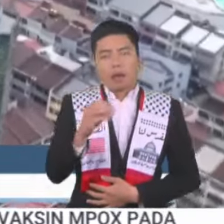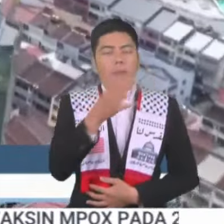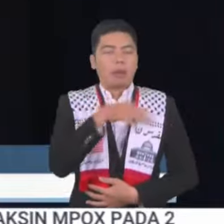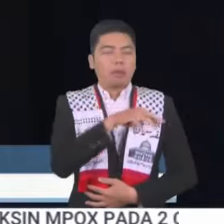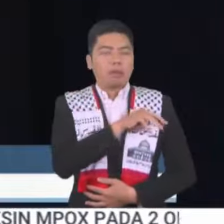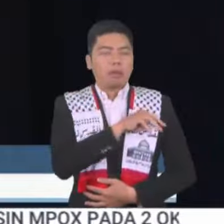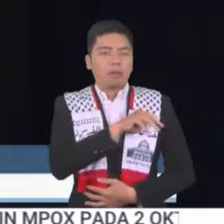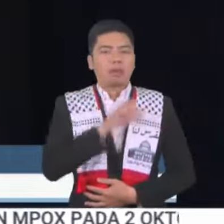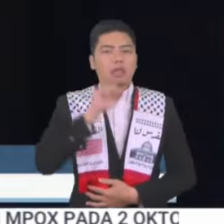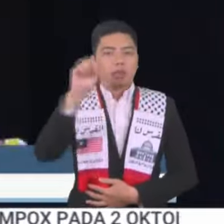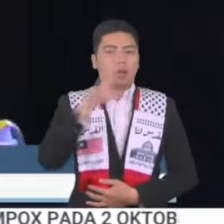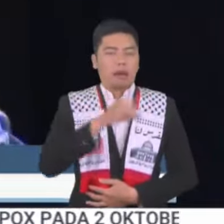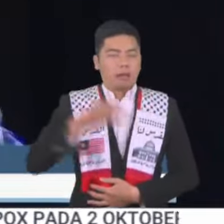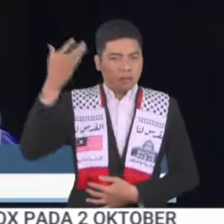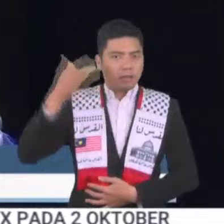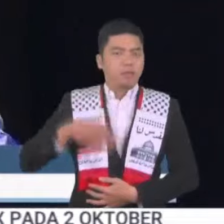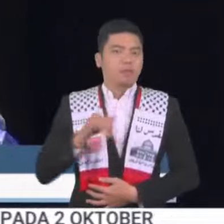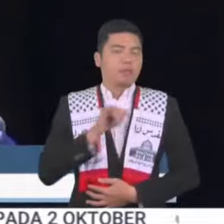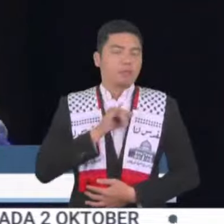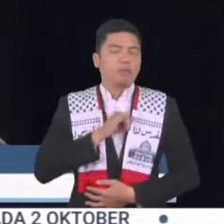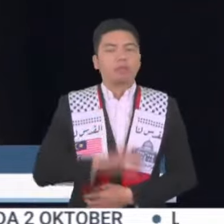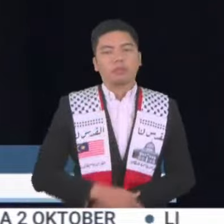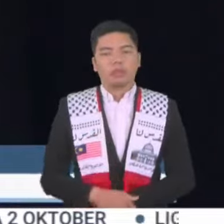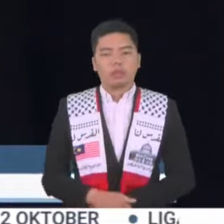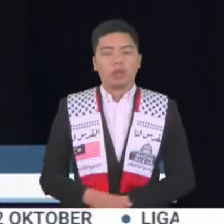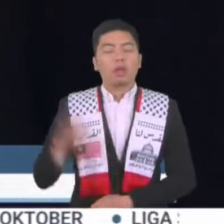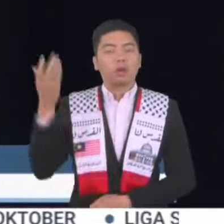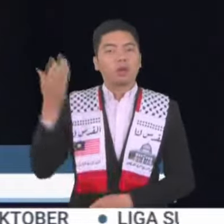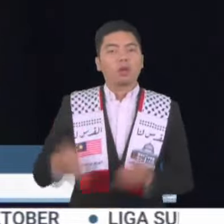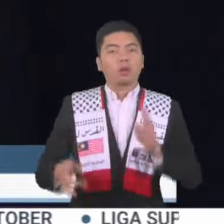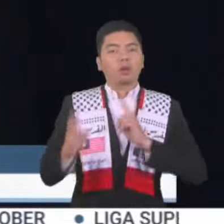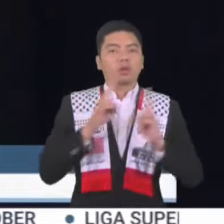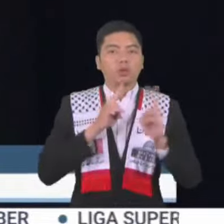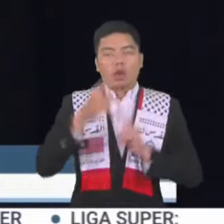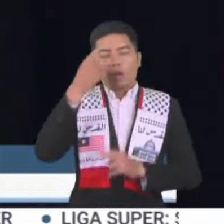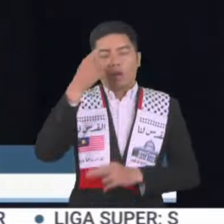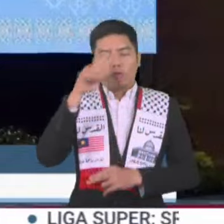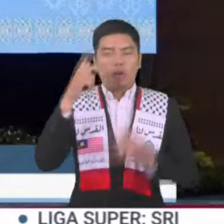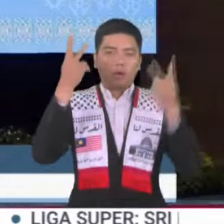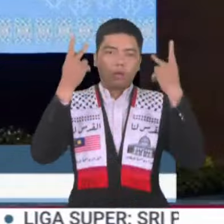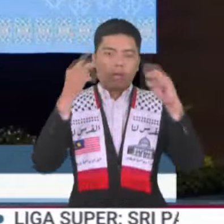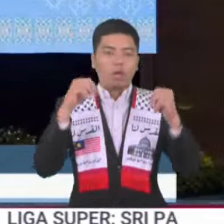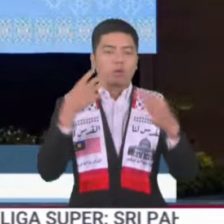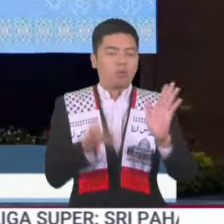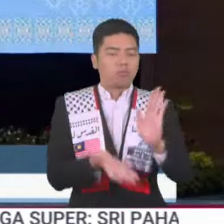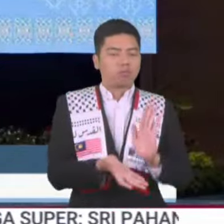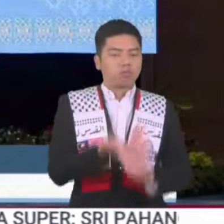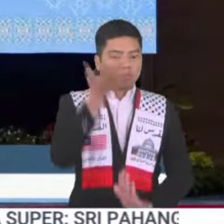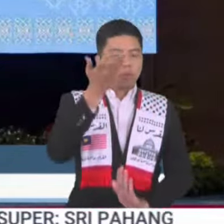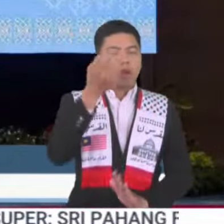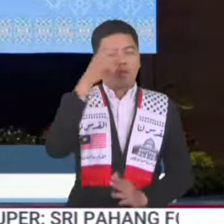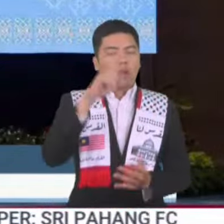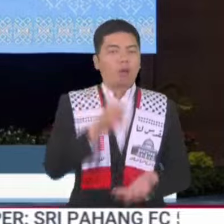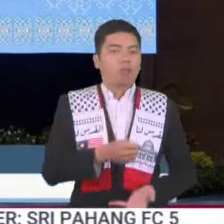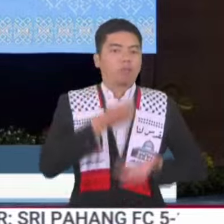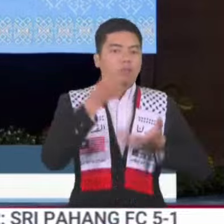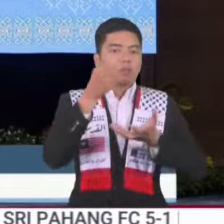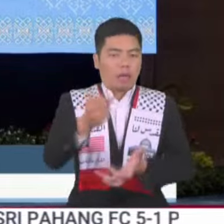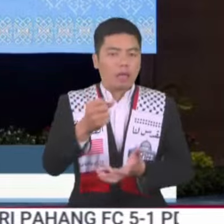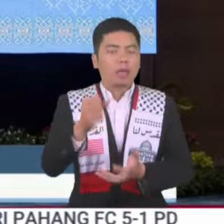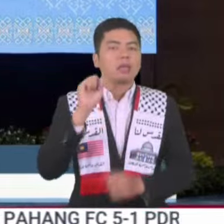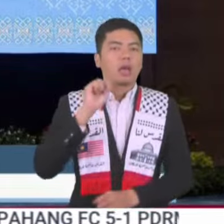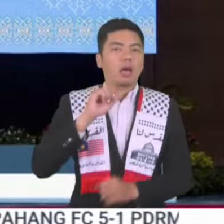saya sendiri. Justru, beliau menzahirkan ucapan terima kasih kepada Perdana Menteri yang telah menaikkan kadar pemberian khas interim untuk